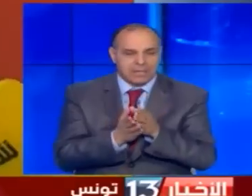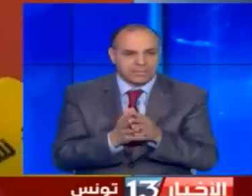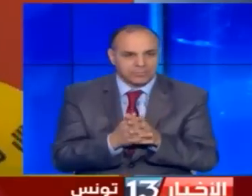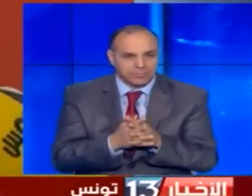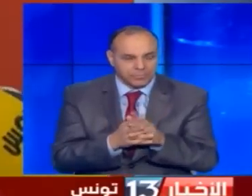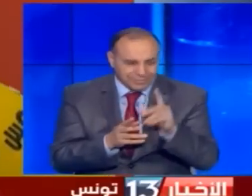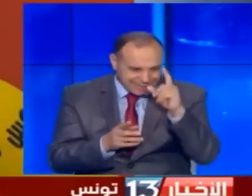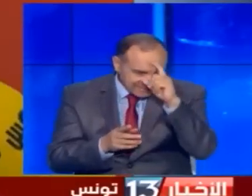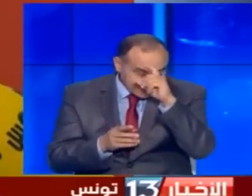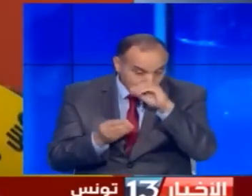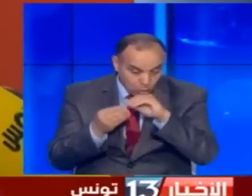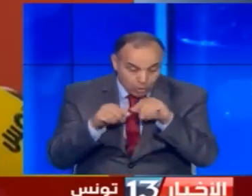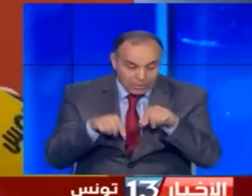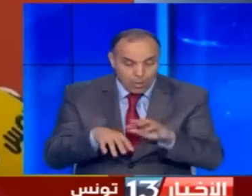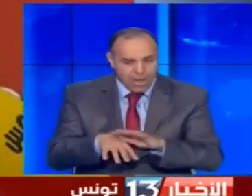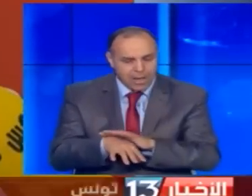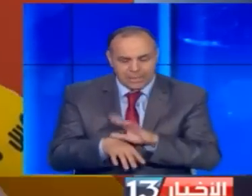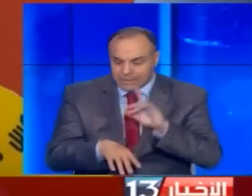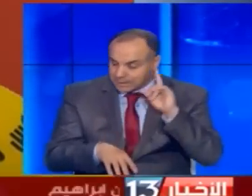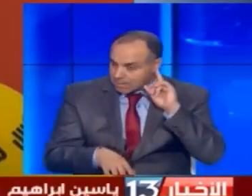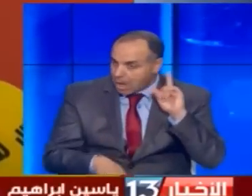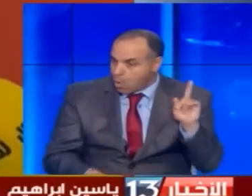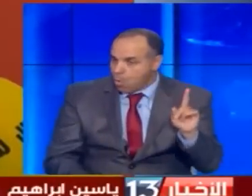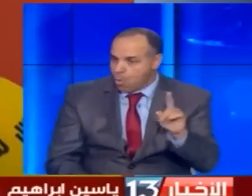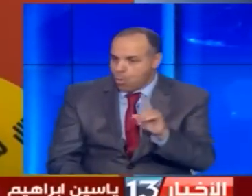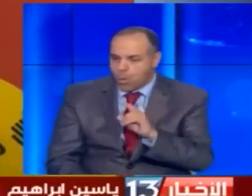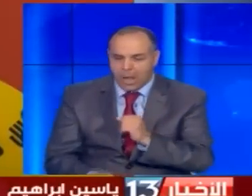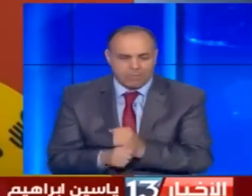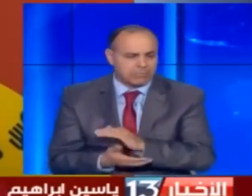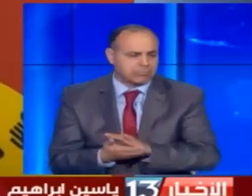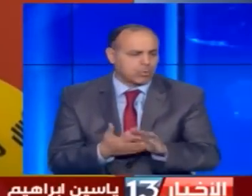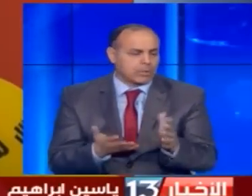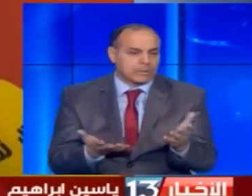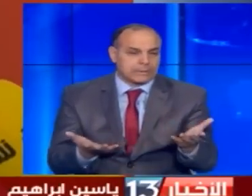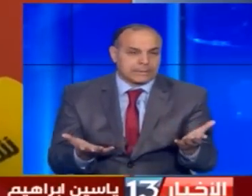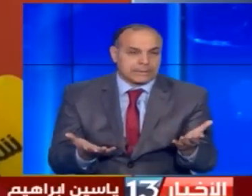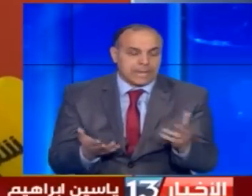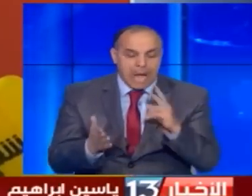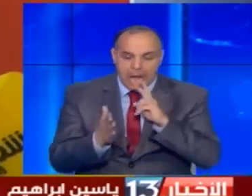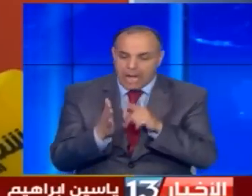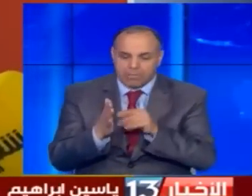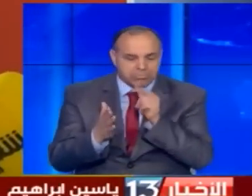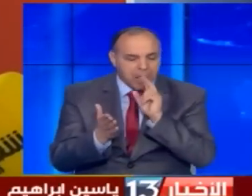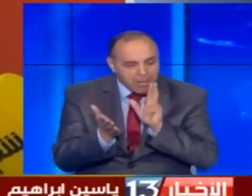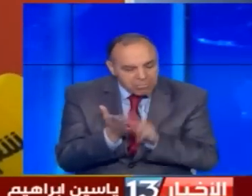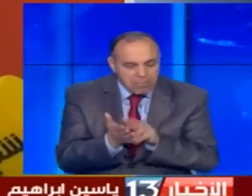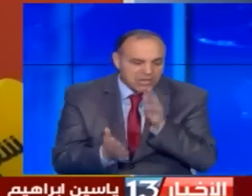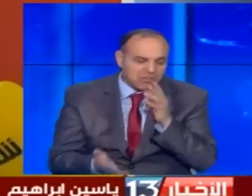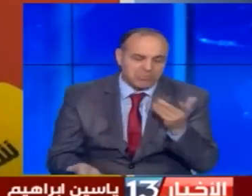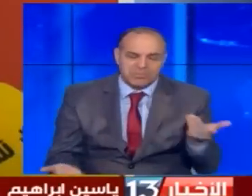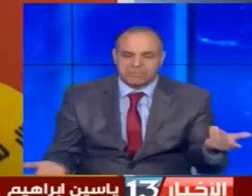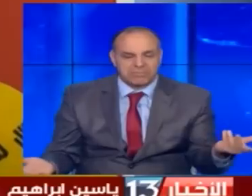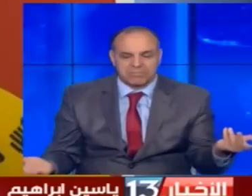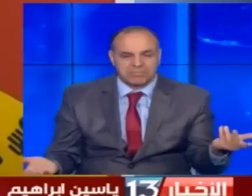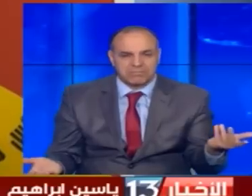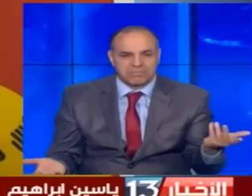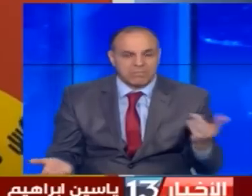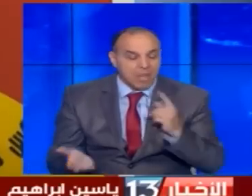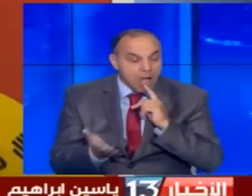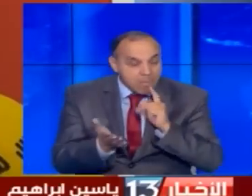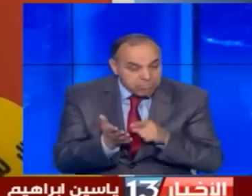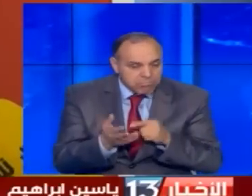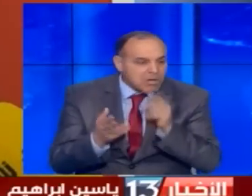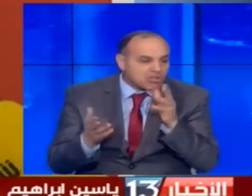أصعب مشكل قاعدين نحسوا فيه وسمعناه منهم معناها بالعمل الميداني، وأنهم القرارات ما تنجمش تتطبق، يعني بعدم